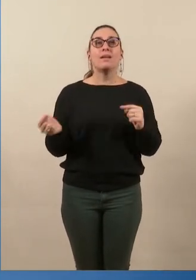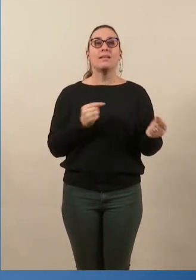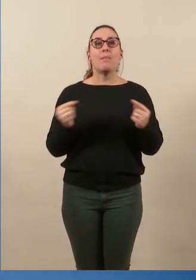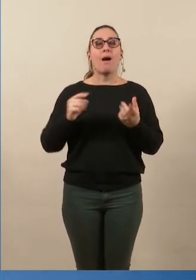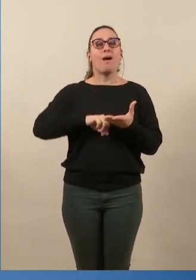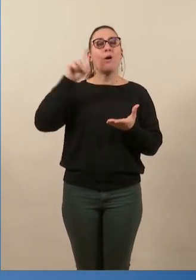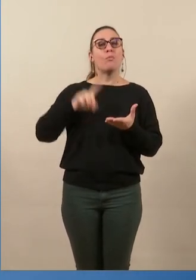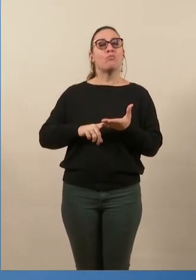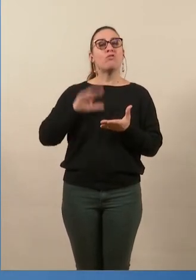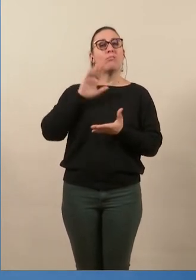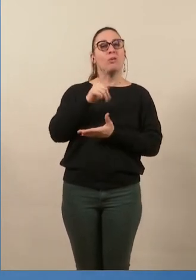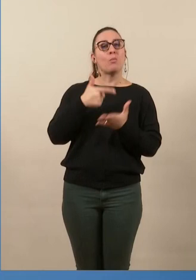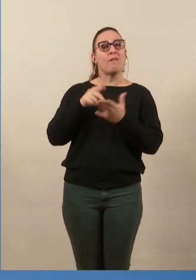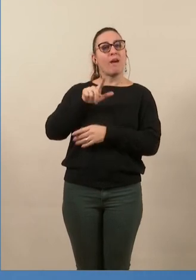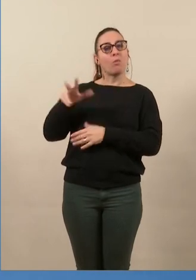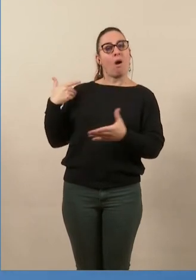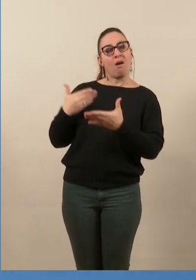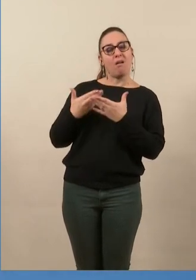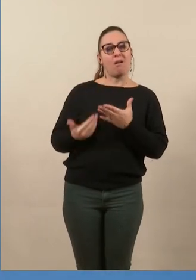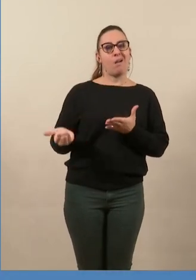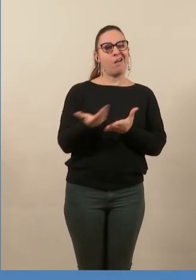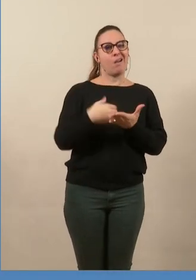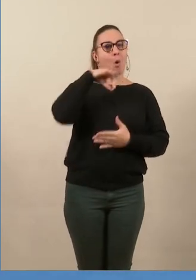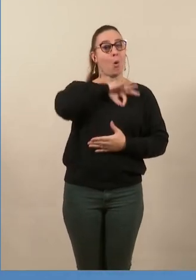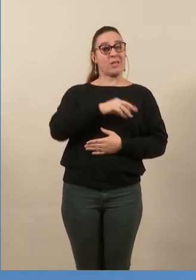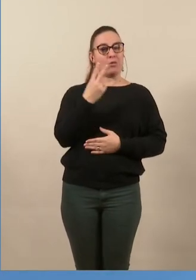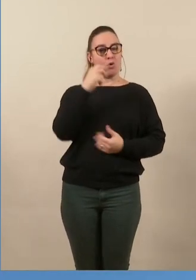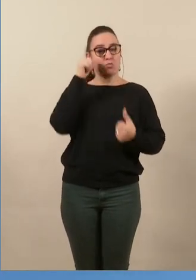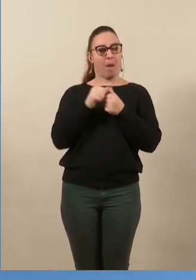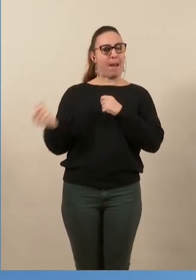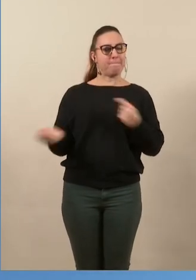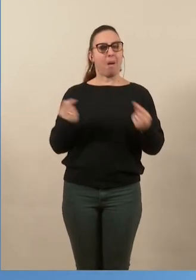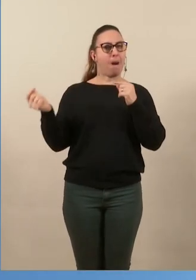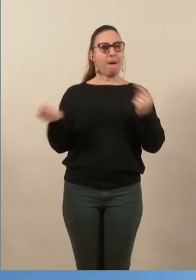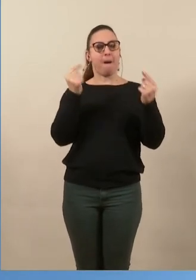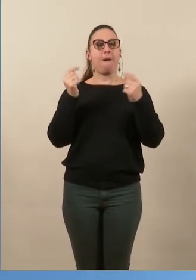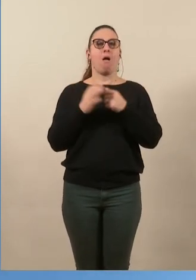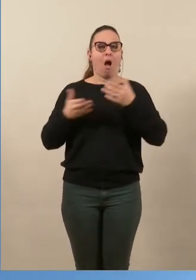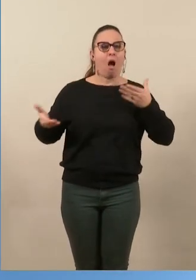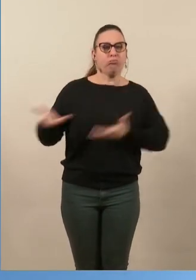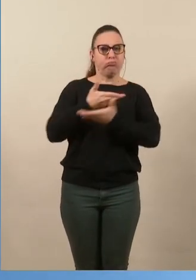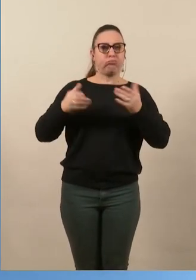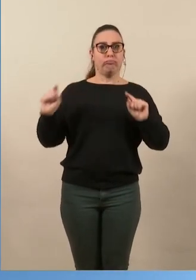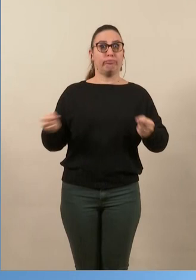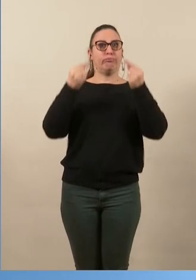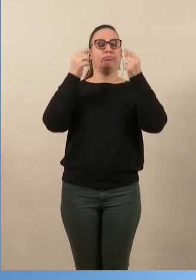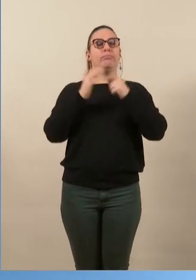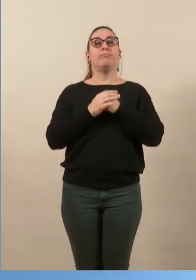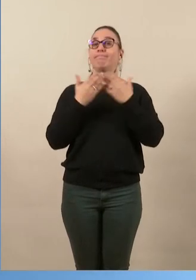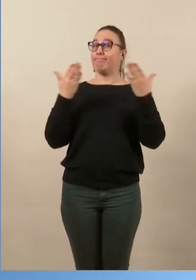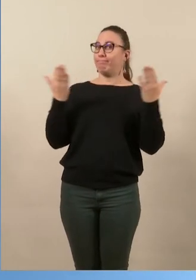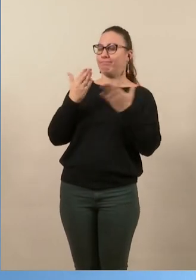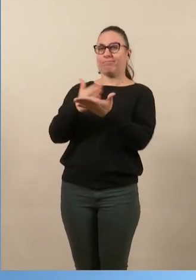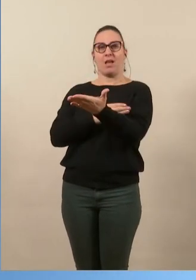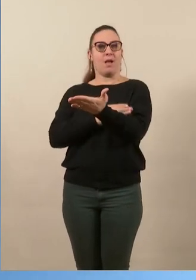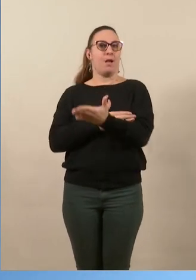budget 203 deux recettes avaient particulièrement fait débat et les échanges avaient été vifs à savoir la vente desparts